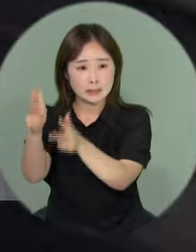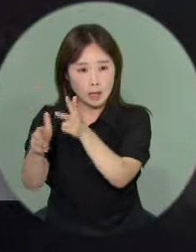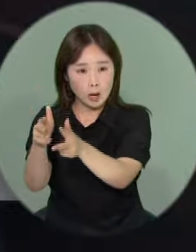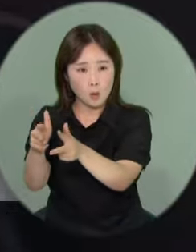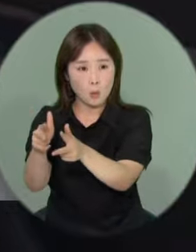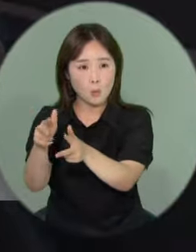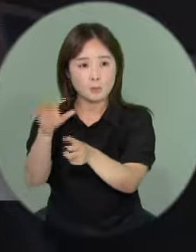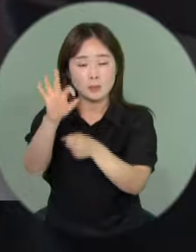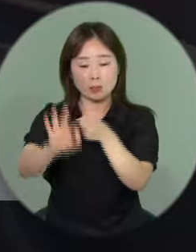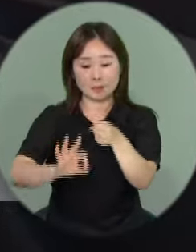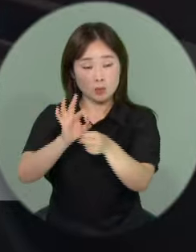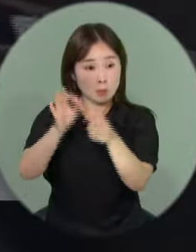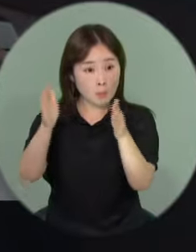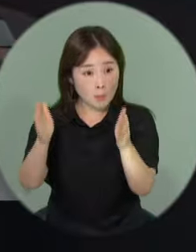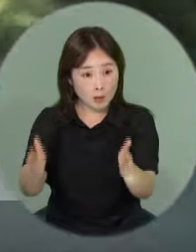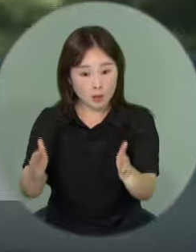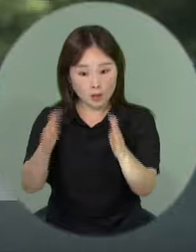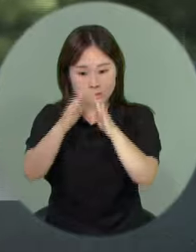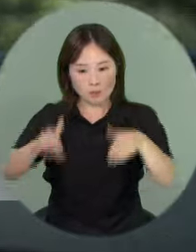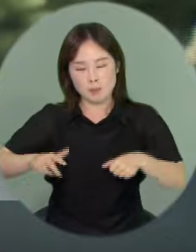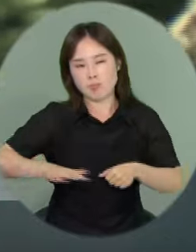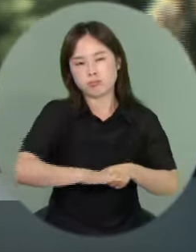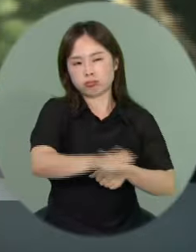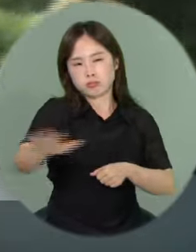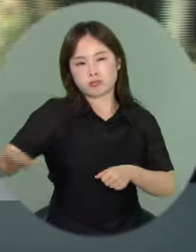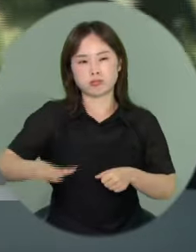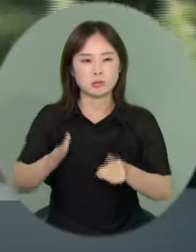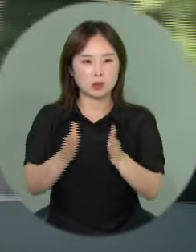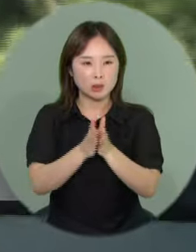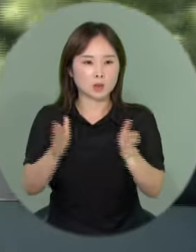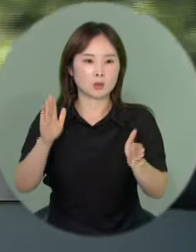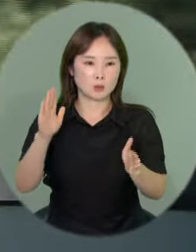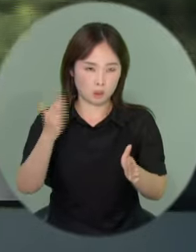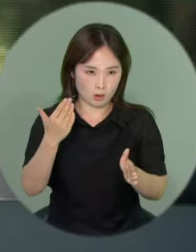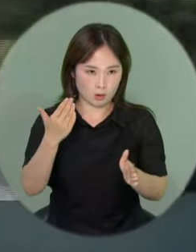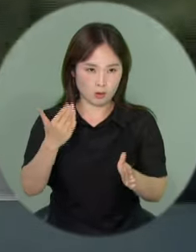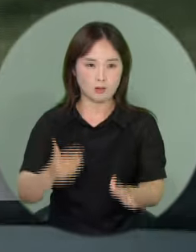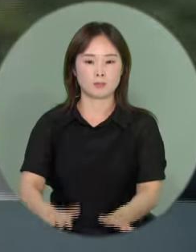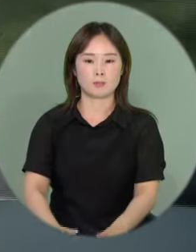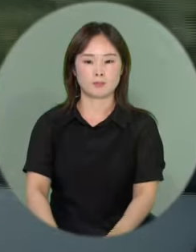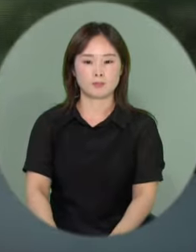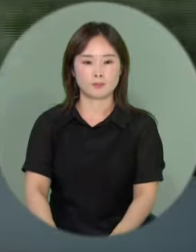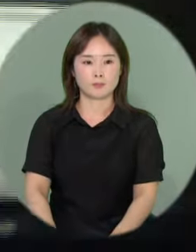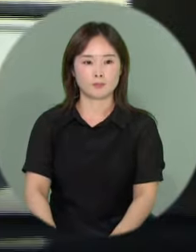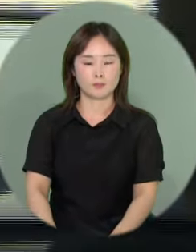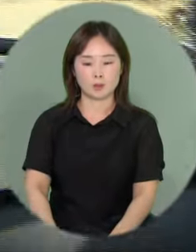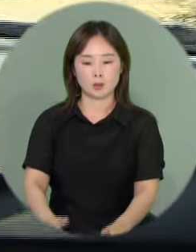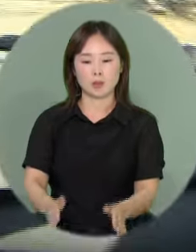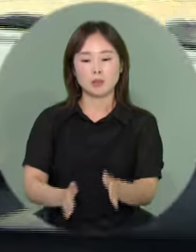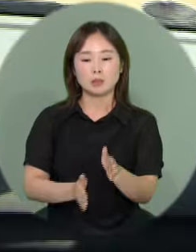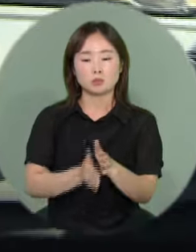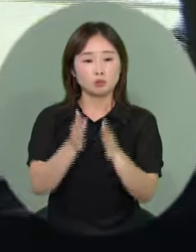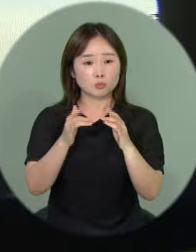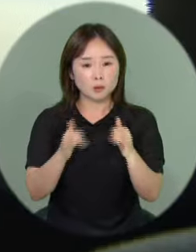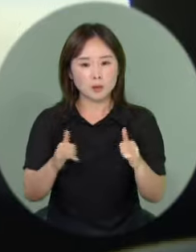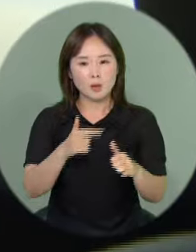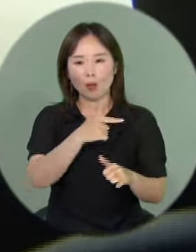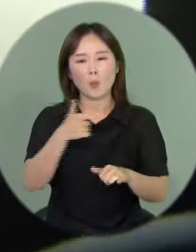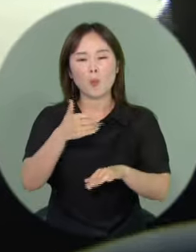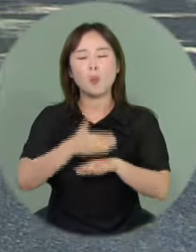10여년 만에 전남 22개 모든 시군 1700개 마을로 확대됐습니다 주민들로서는 여간